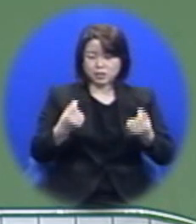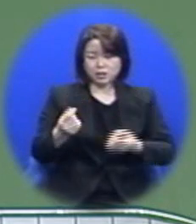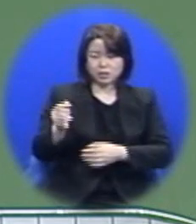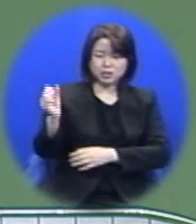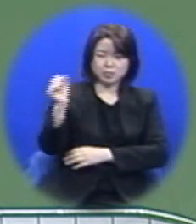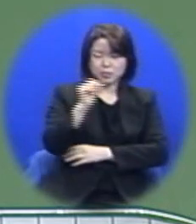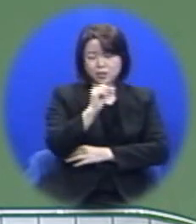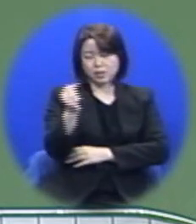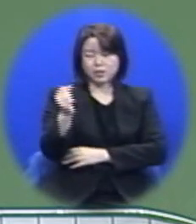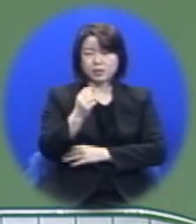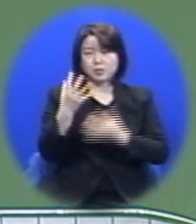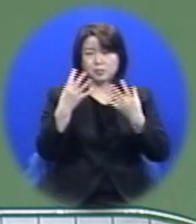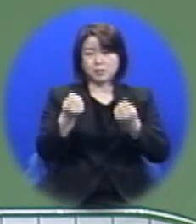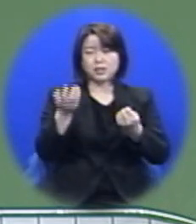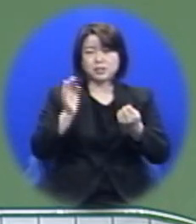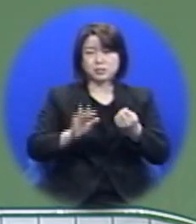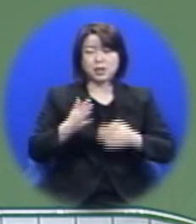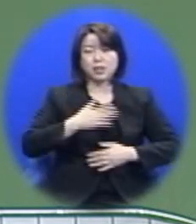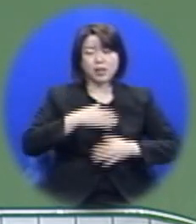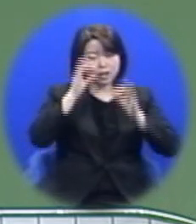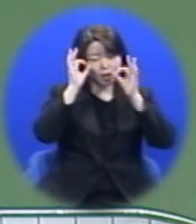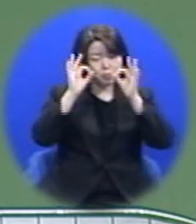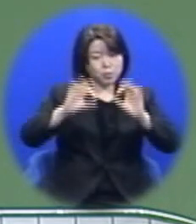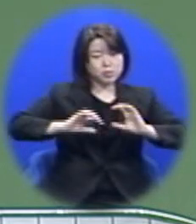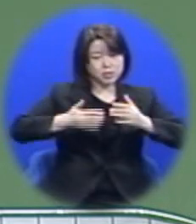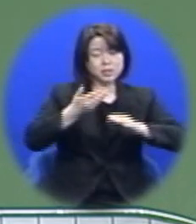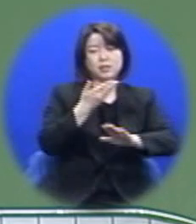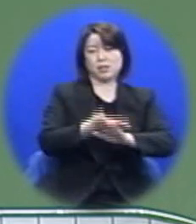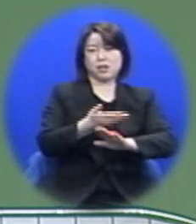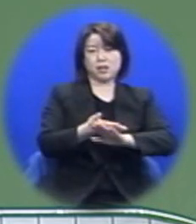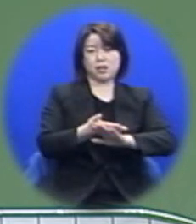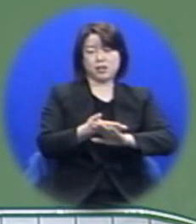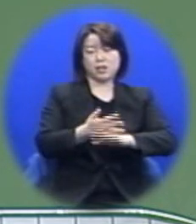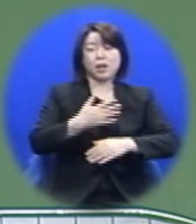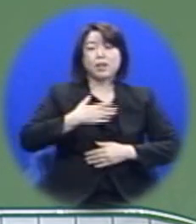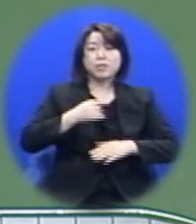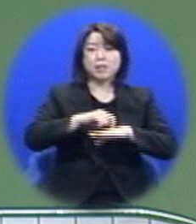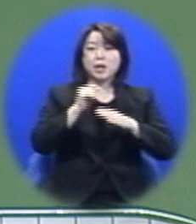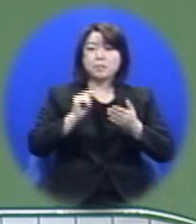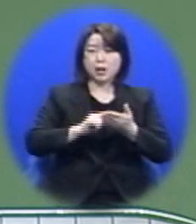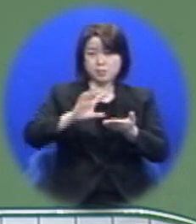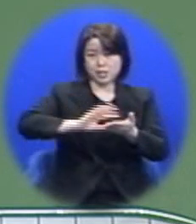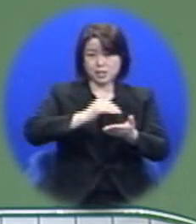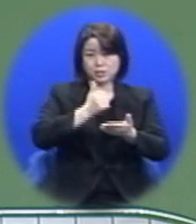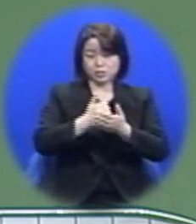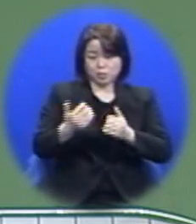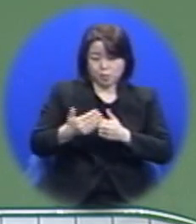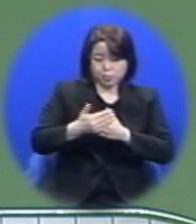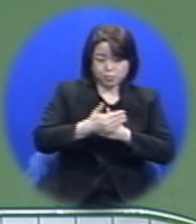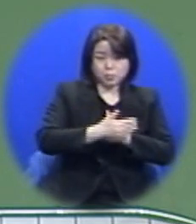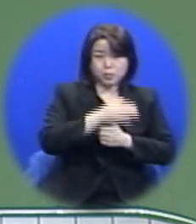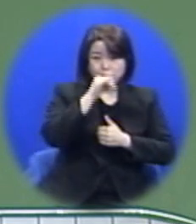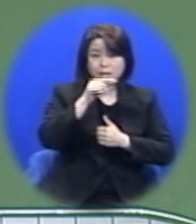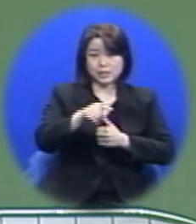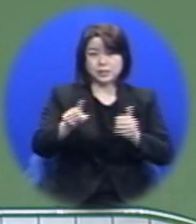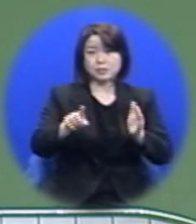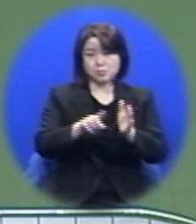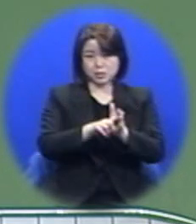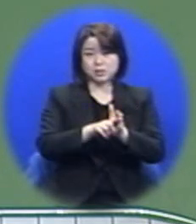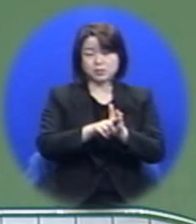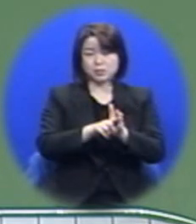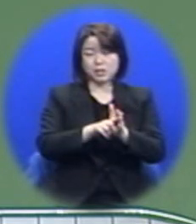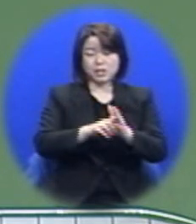살아가지만 내가 보는 세상은 달라졌다. 내 마음이 그리스도를 품고 있다는 그 믿음이